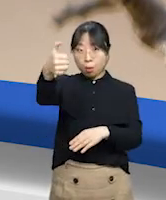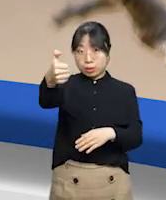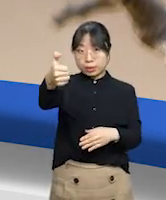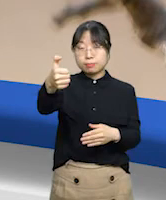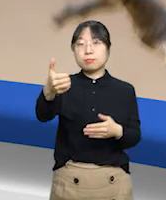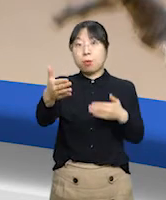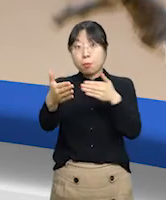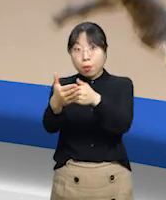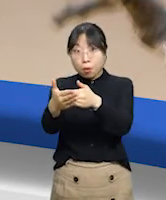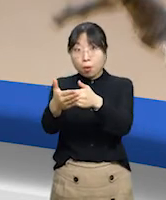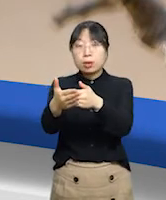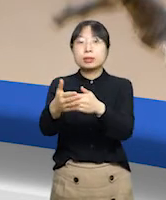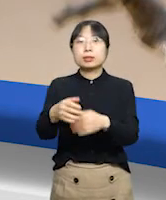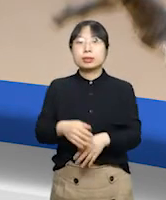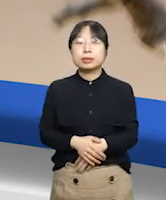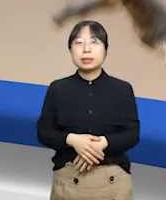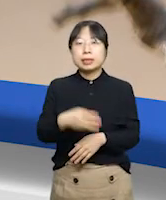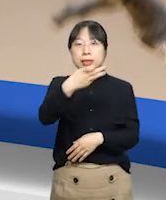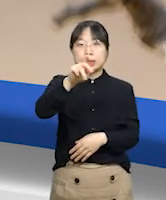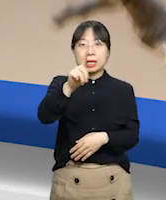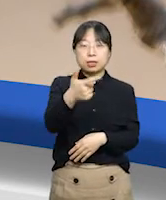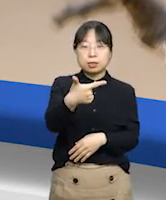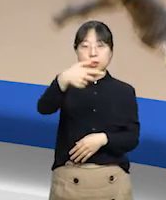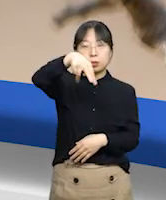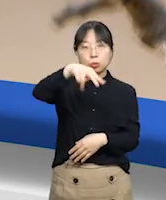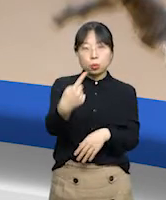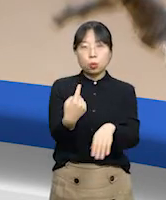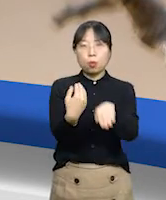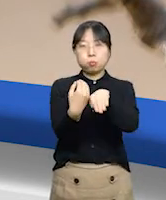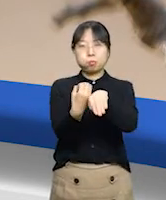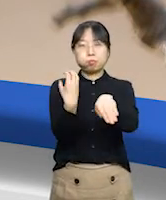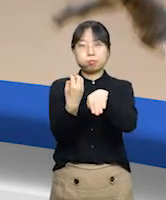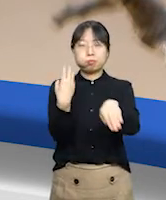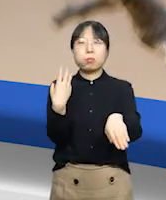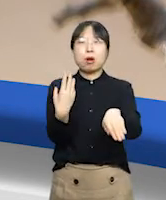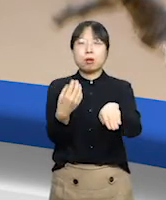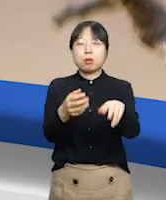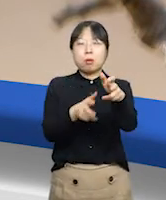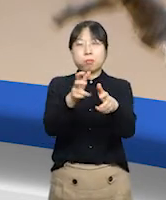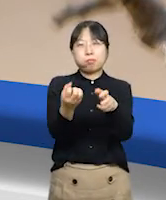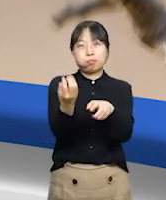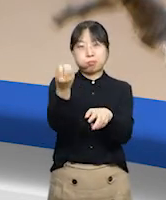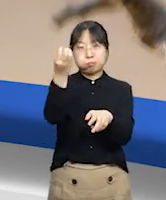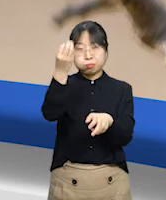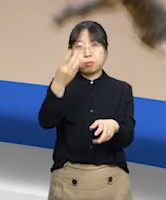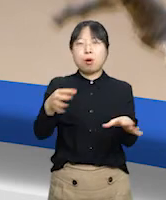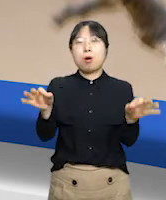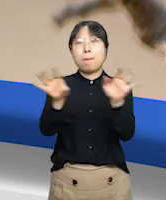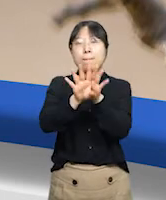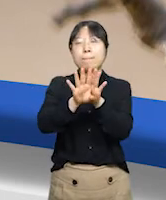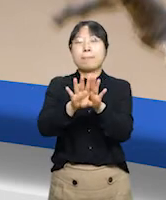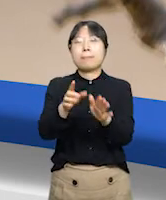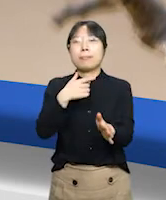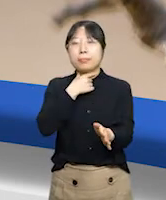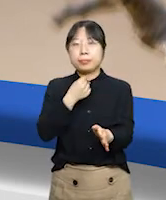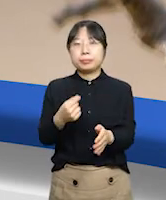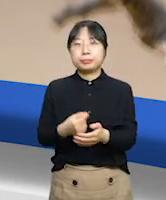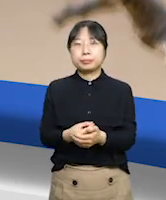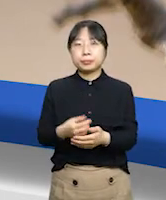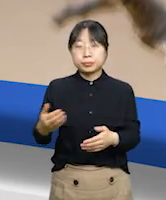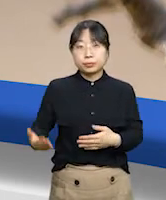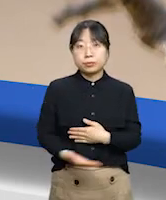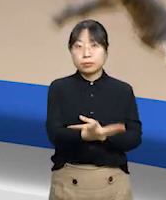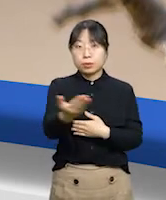있습니다. 탄소 중립은 한 사람의 노력만으로 이루어지는 것이 아닌 만큼 건강한 지구를 위해 모두의 노력이